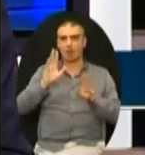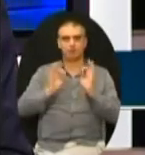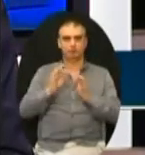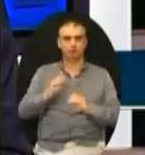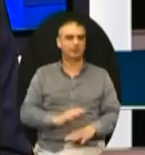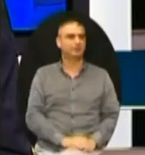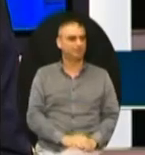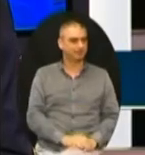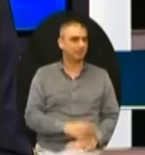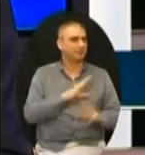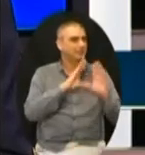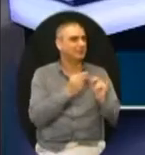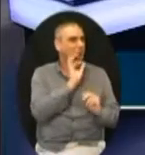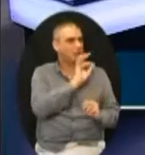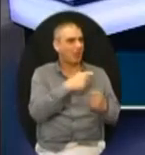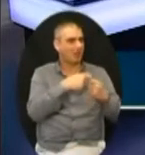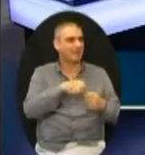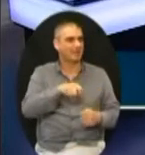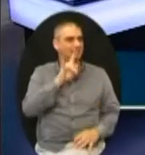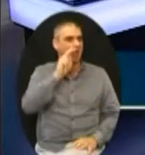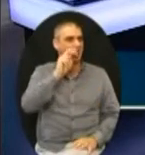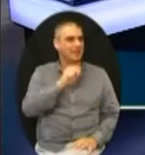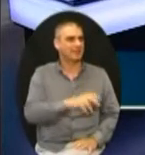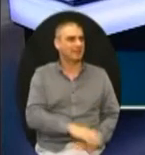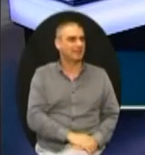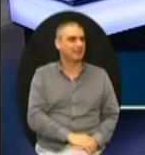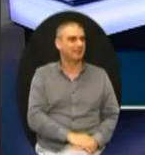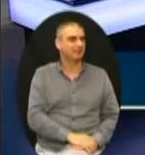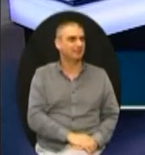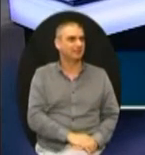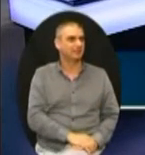המשפטי. אוקיי, כן, משפט סיכום שלך, חבר הכנסת דוב חנין.